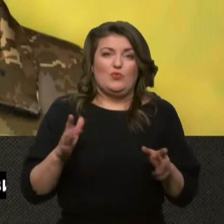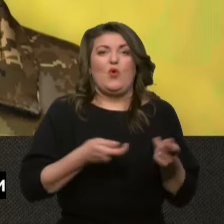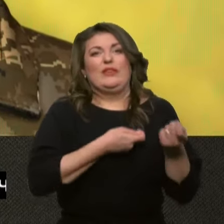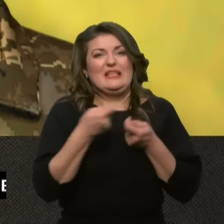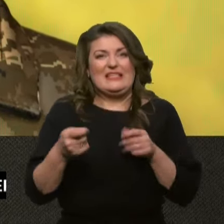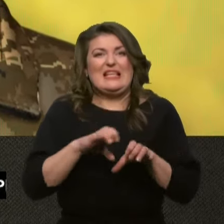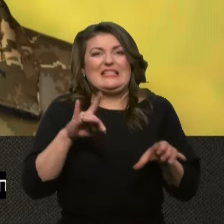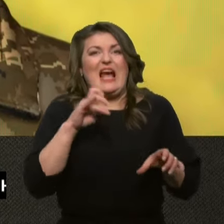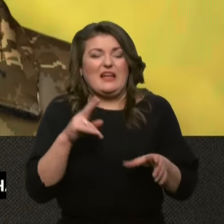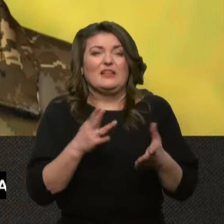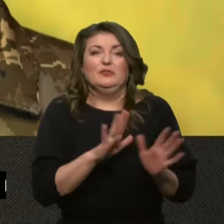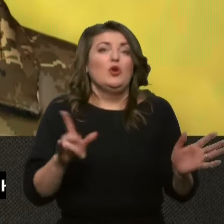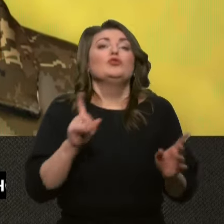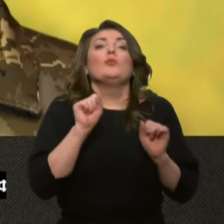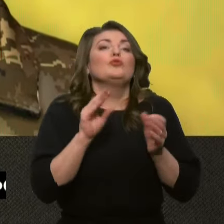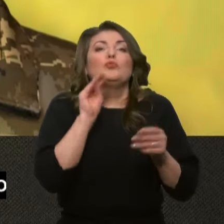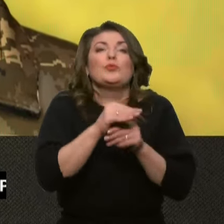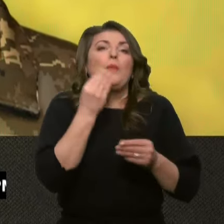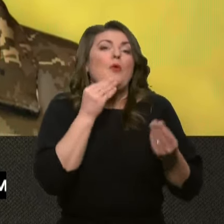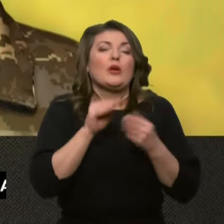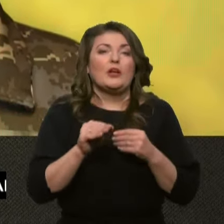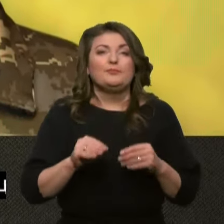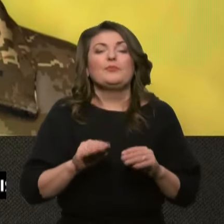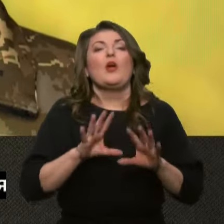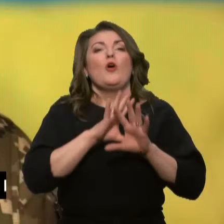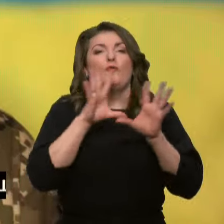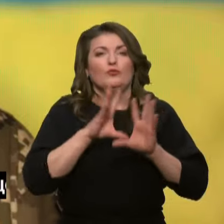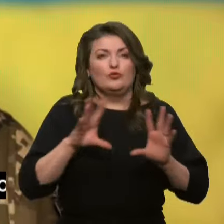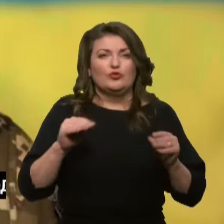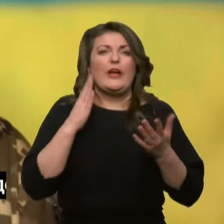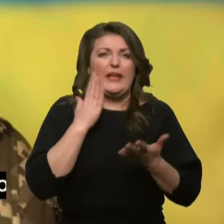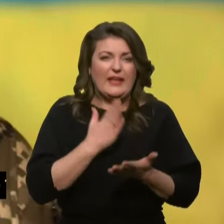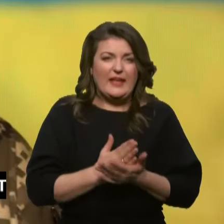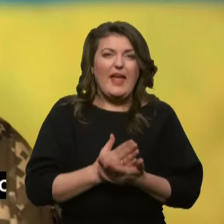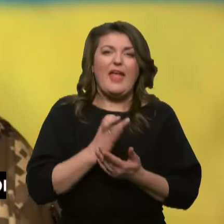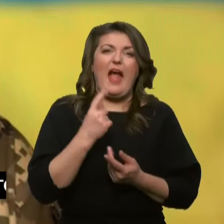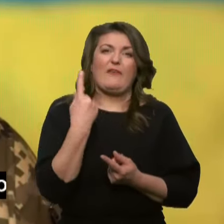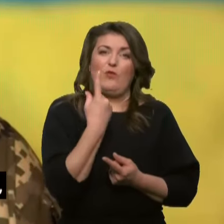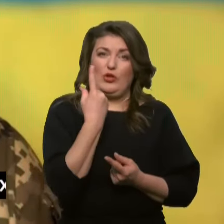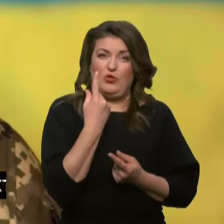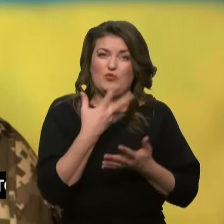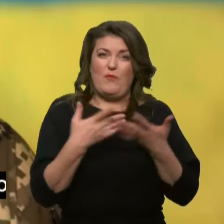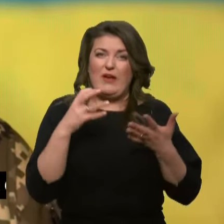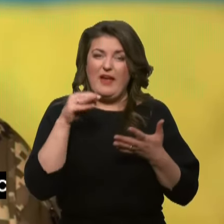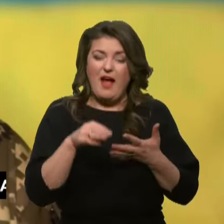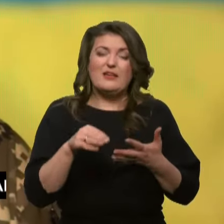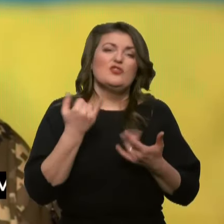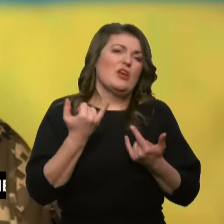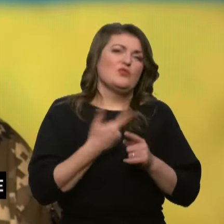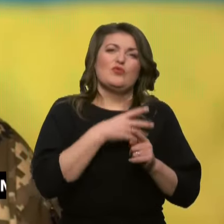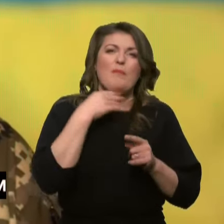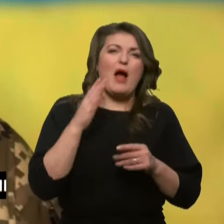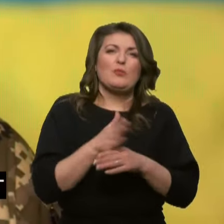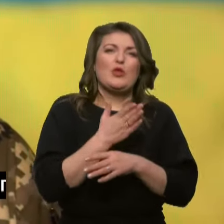несе, що можна покращити? Вже є, по суті, як в одиночному варіанті, зараз багато